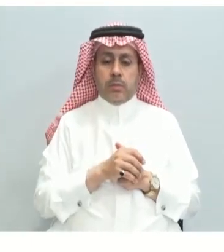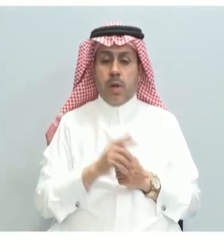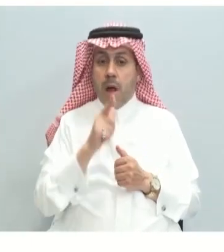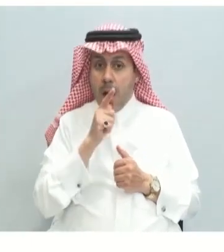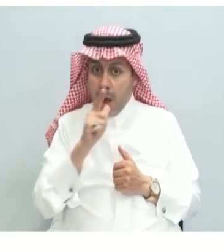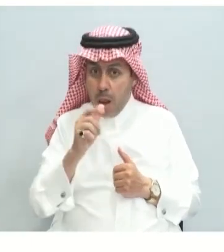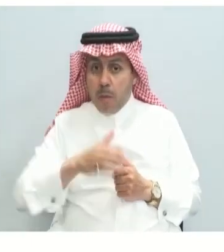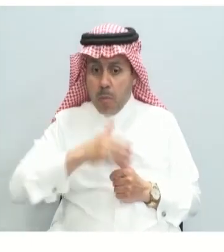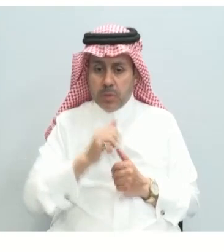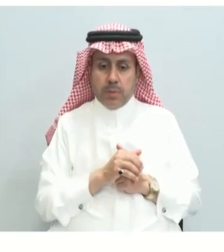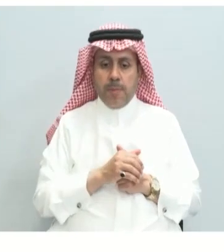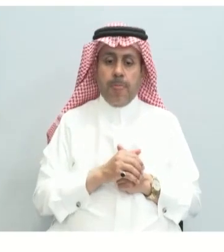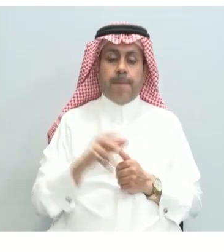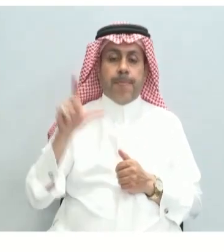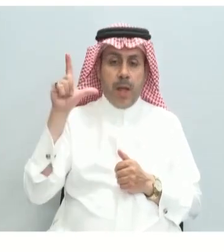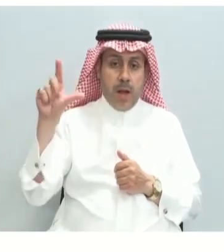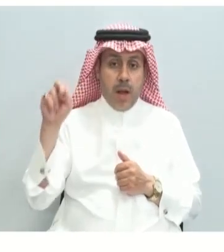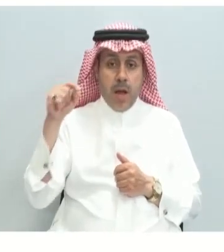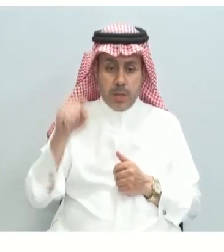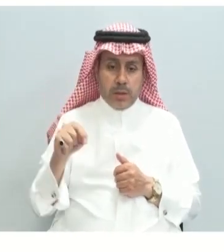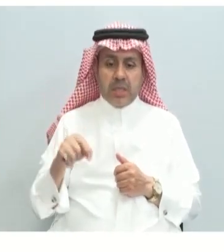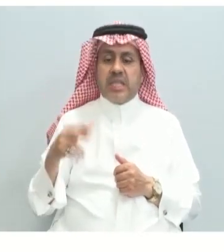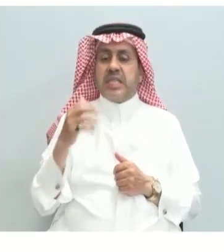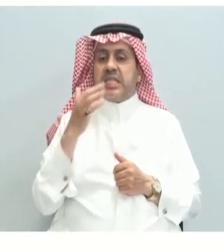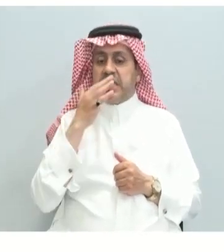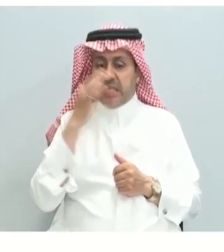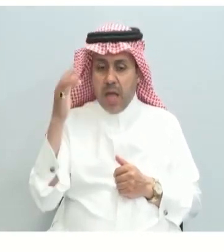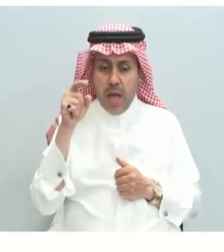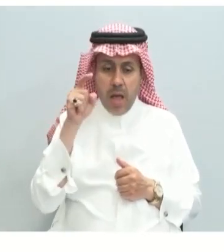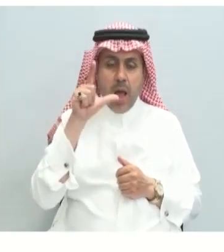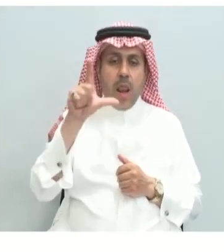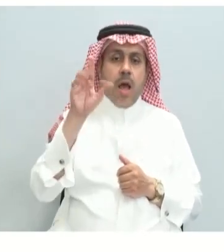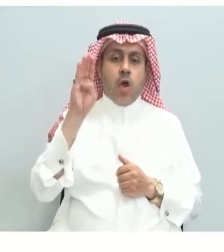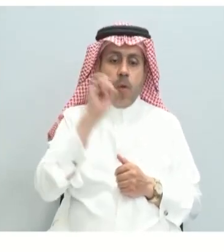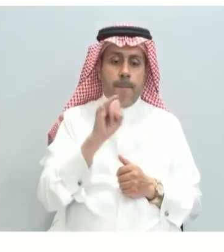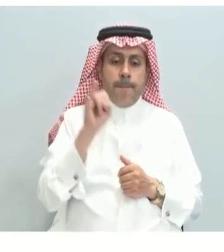بسهيل، تفاؤلا بسهيل بن عمرو.